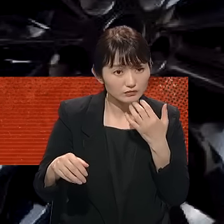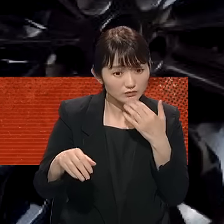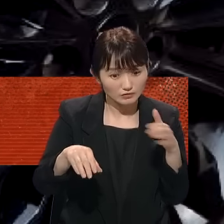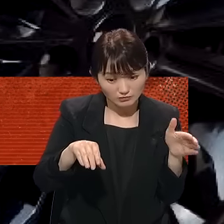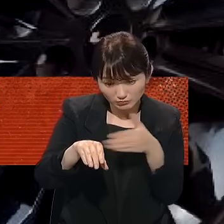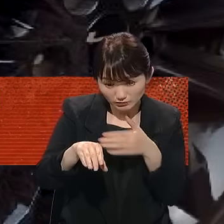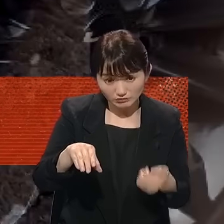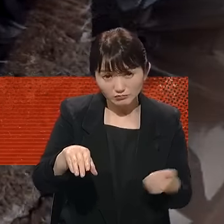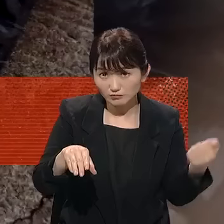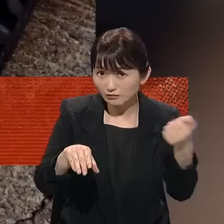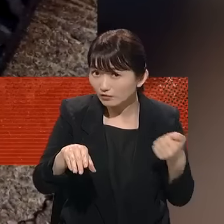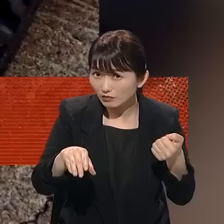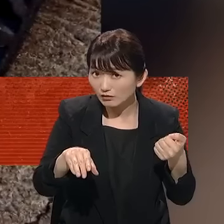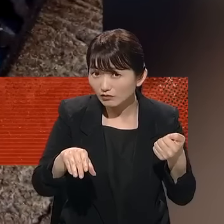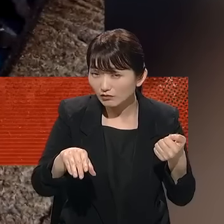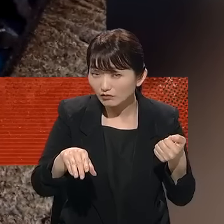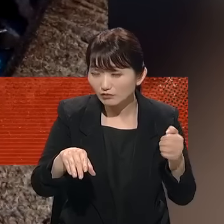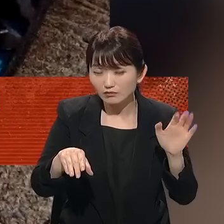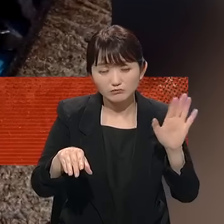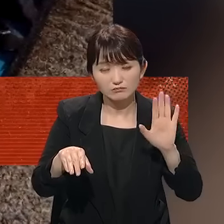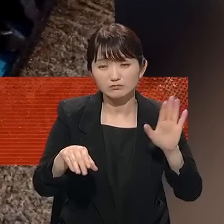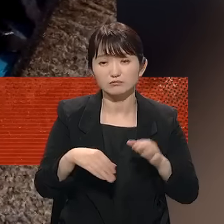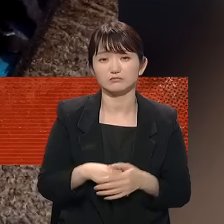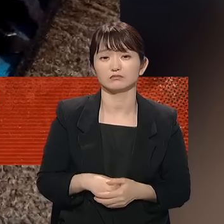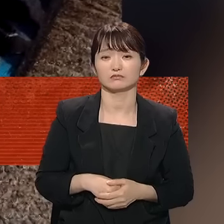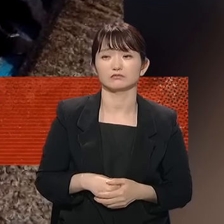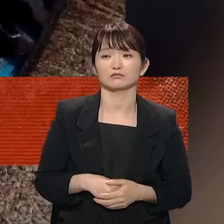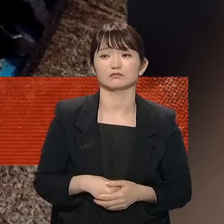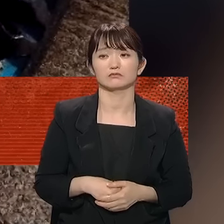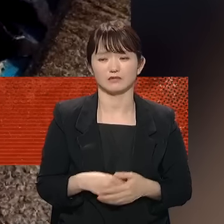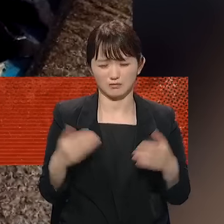사고 났는데 지금 한밤중에 저렇게 페인트 칠을 한 건데